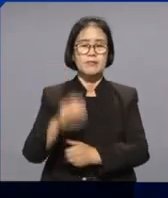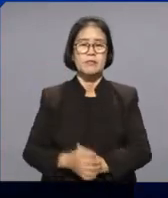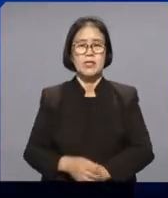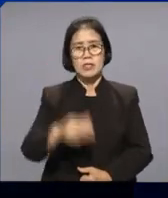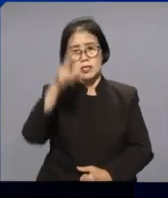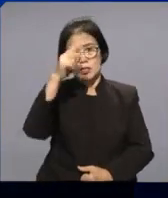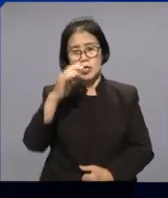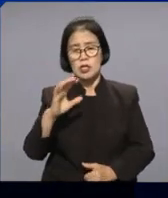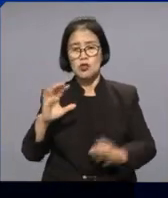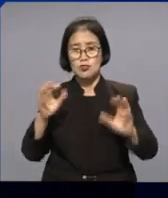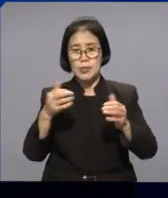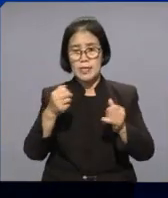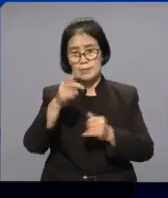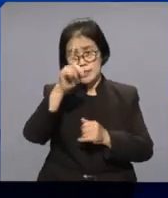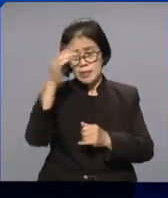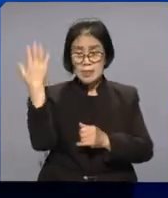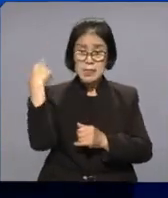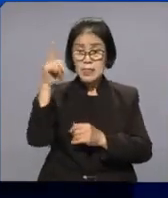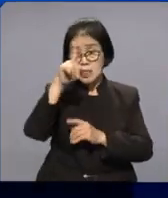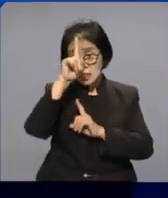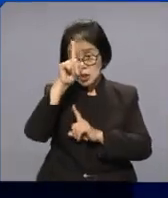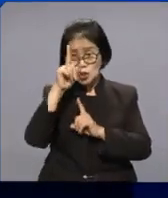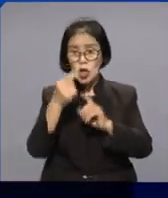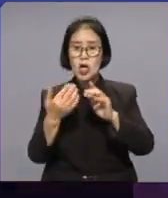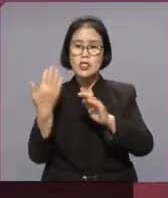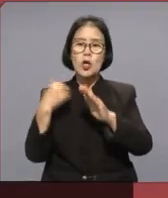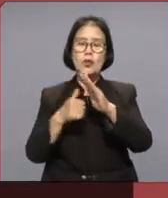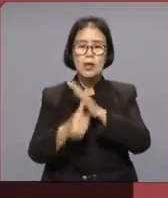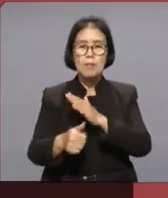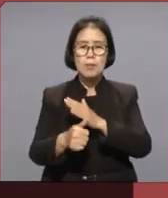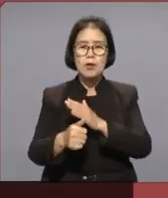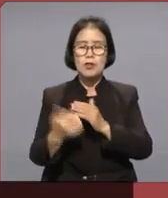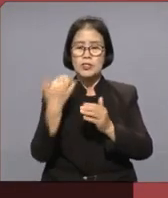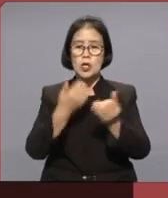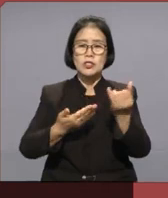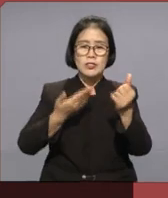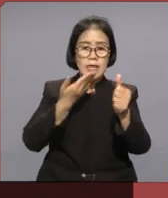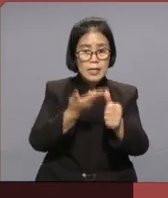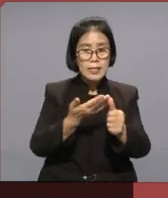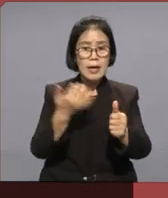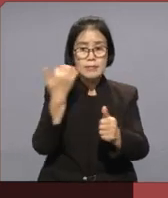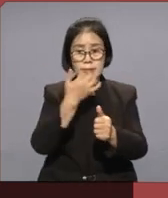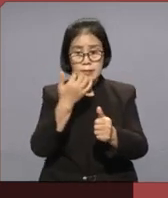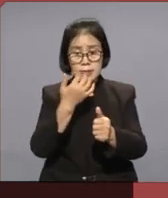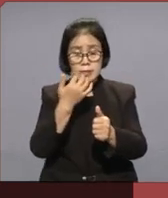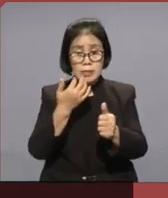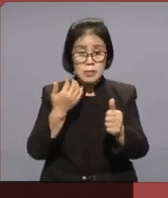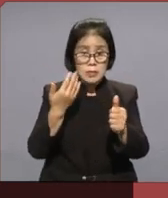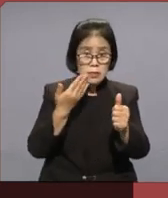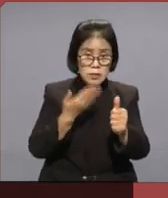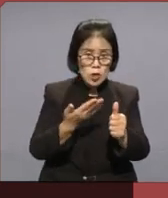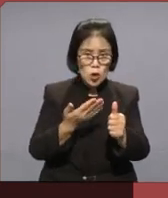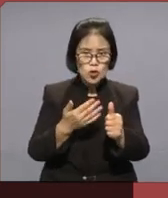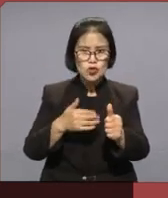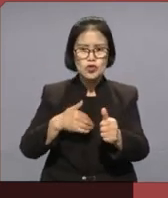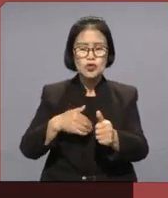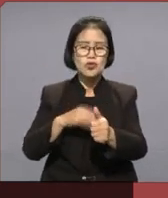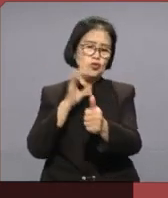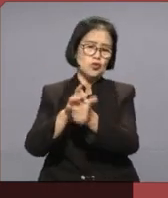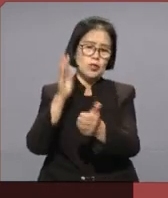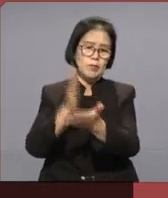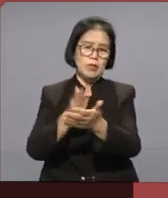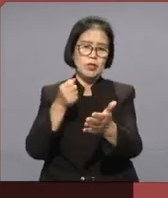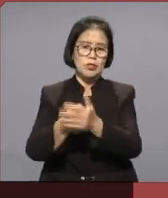경찰이 국민의힘 이준석 전 대표의 성상납 의혹을 불송치로 결정하고 종결했습니다. 일단 2013년부터